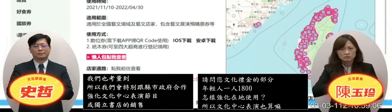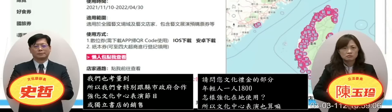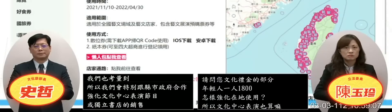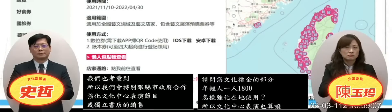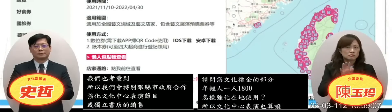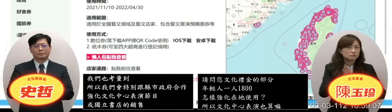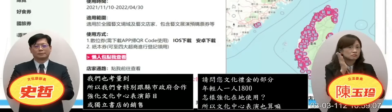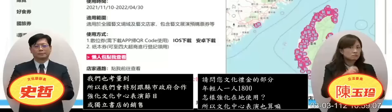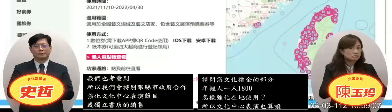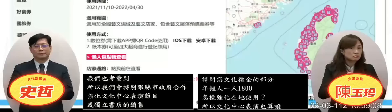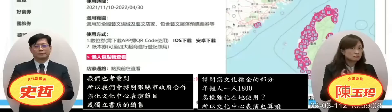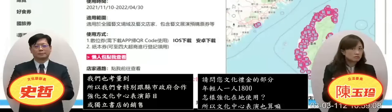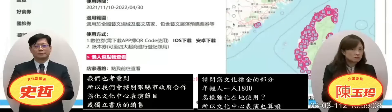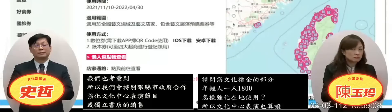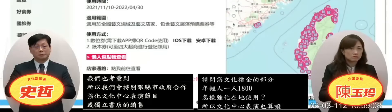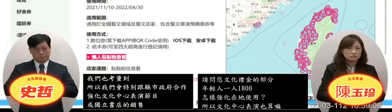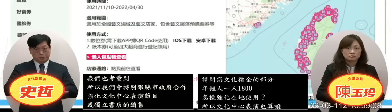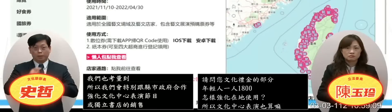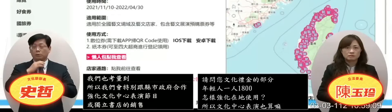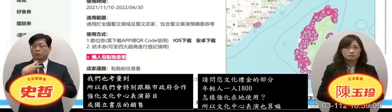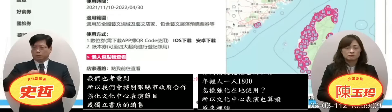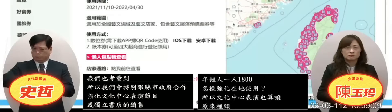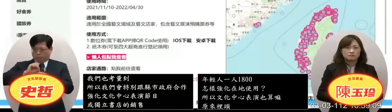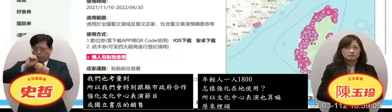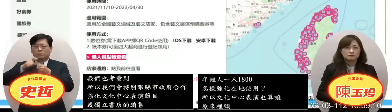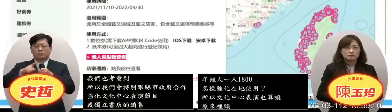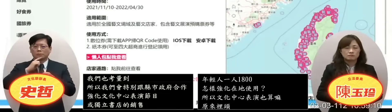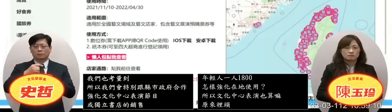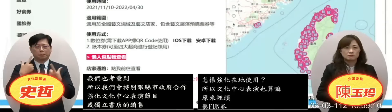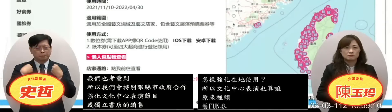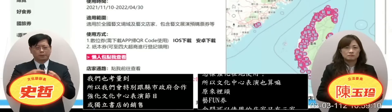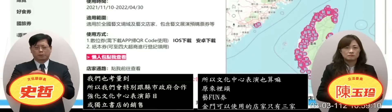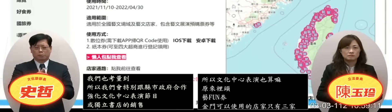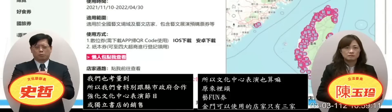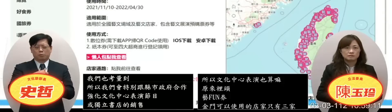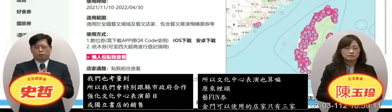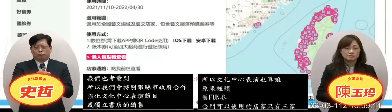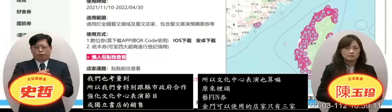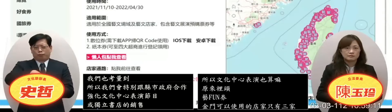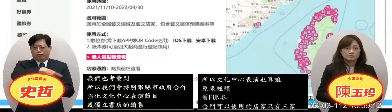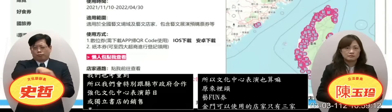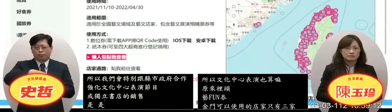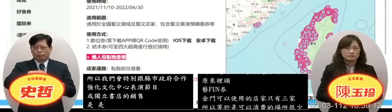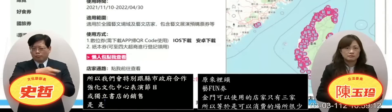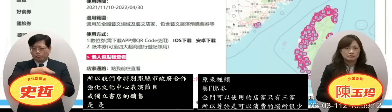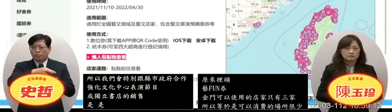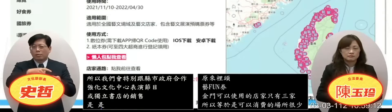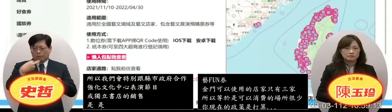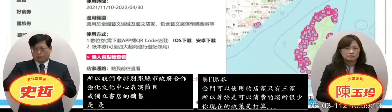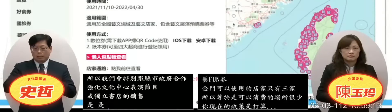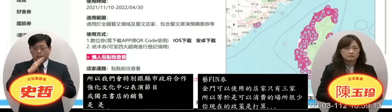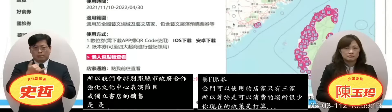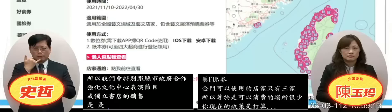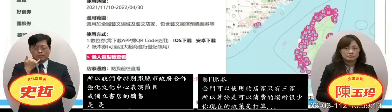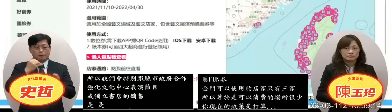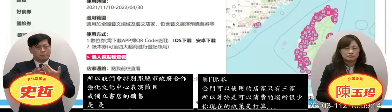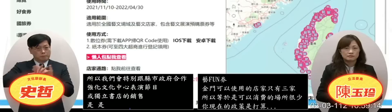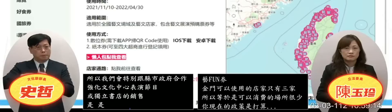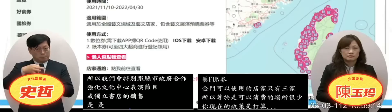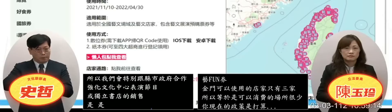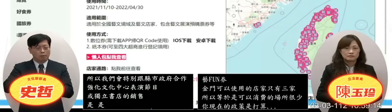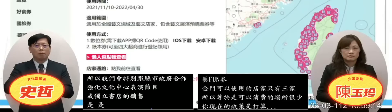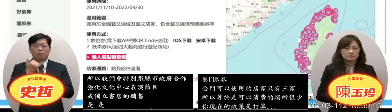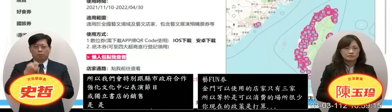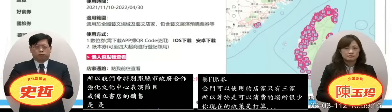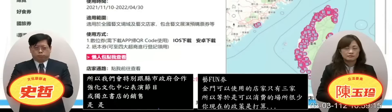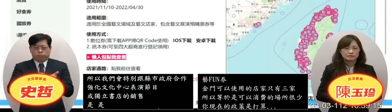是打算， 是我们就是会来强化比较少的这个消费的对象的时候，我们来强化给予他其他经费的补助，会让他